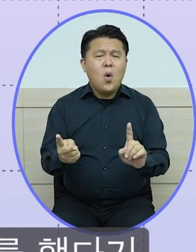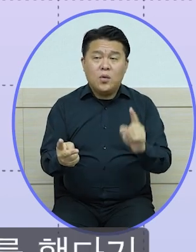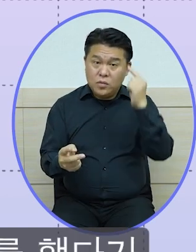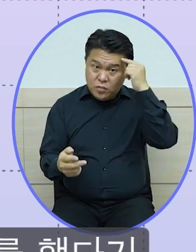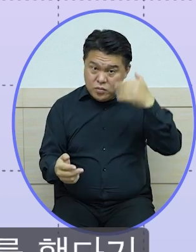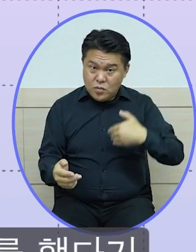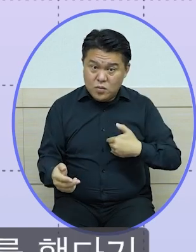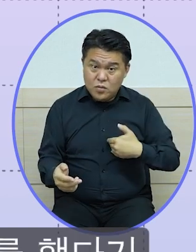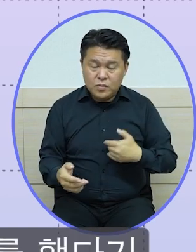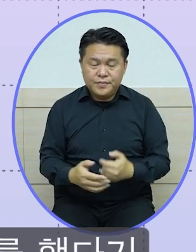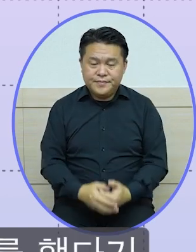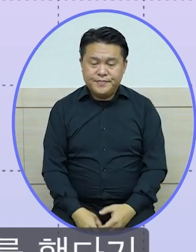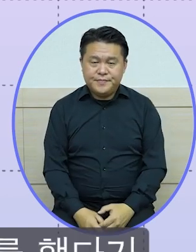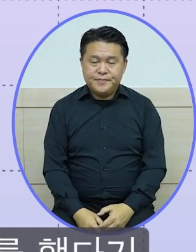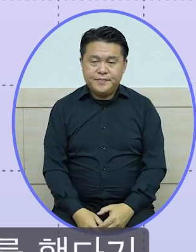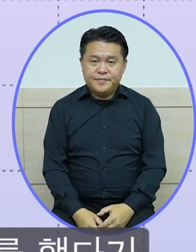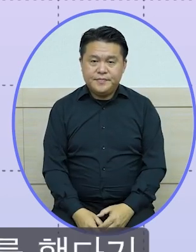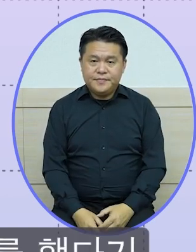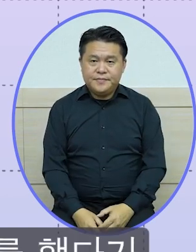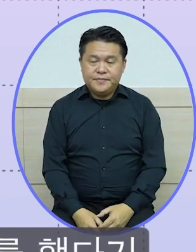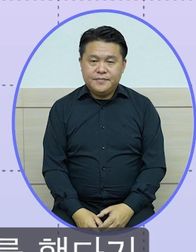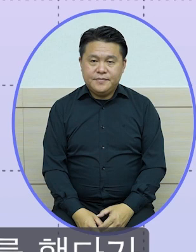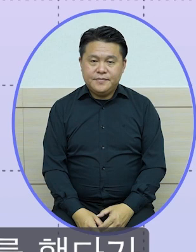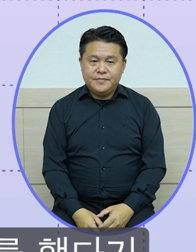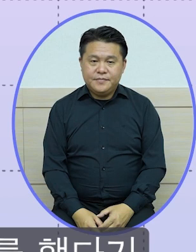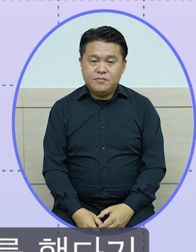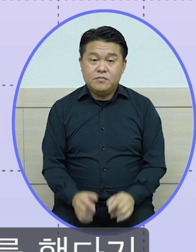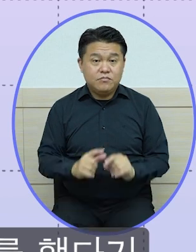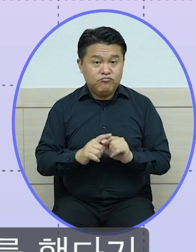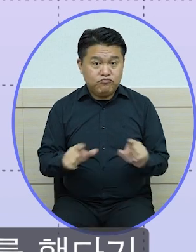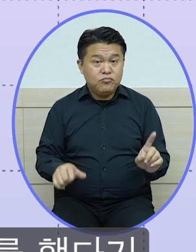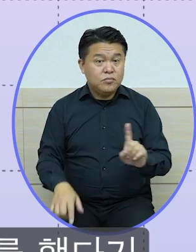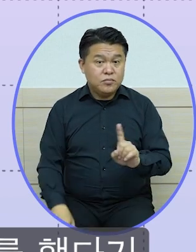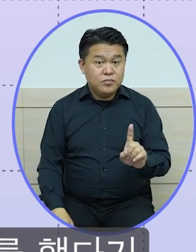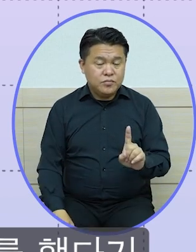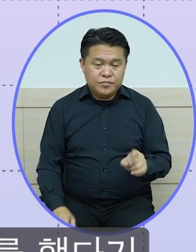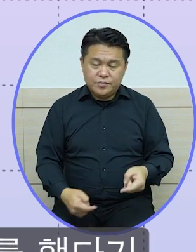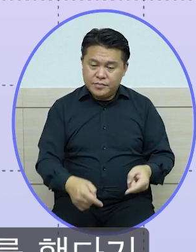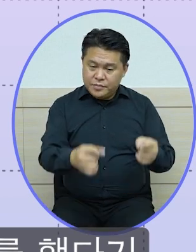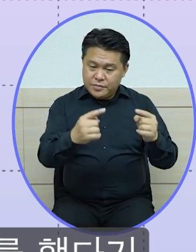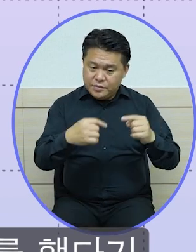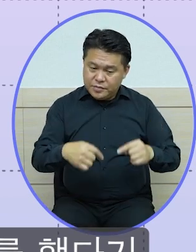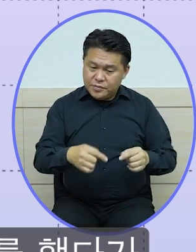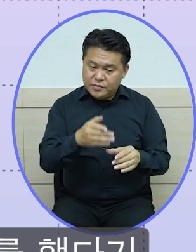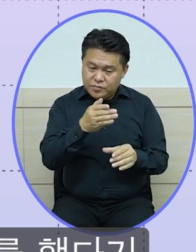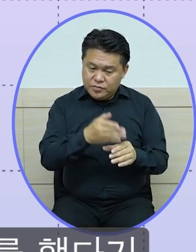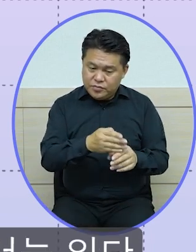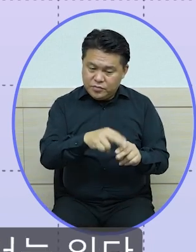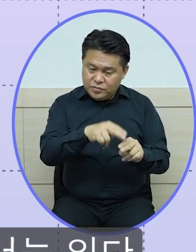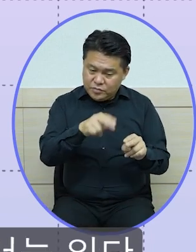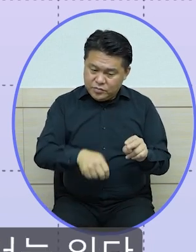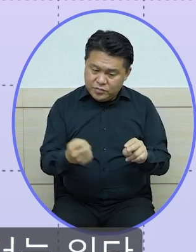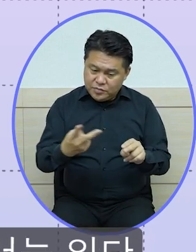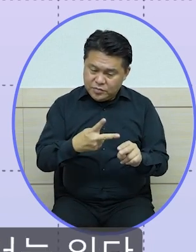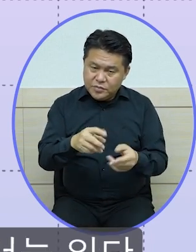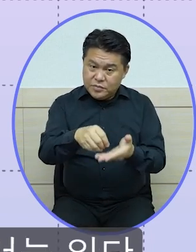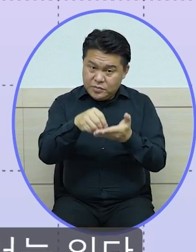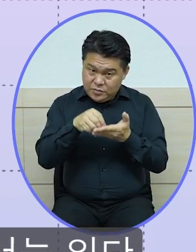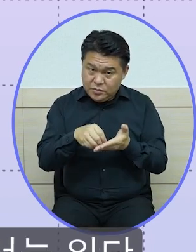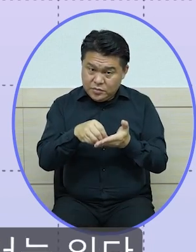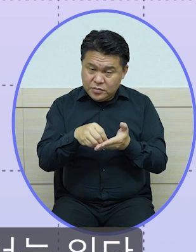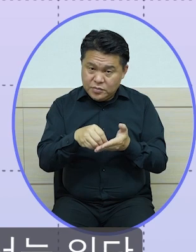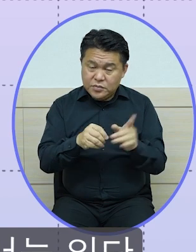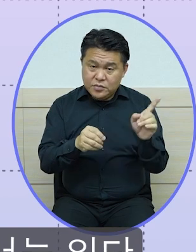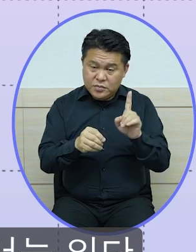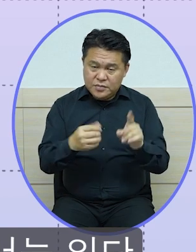하시냐고 여쭤보시는 분들도 있는데 이제 보통 참여를 중도 종료를 했다가 다시 재참여하는